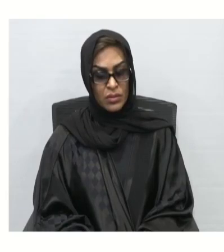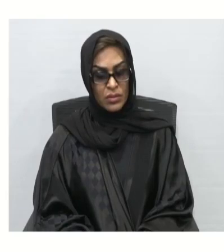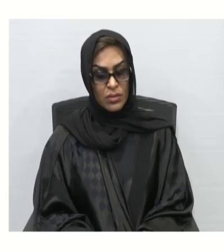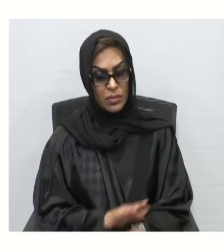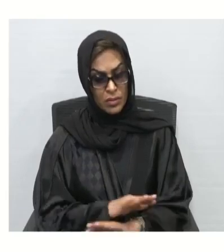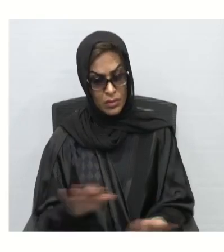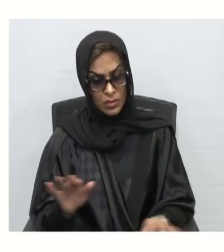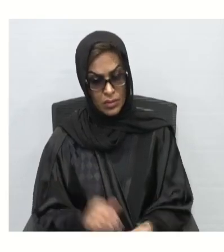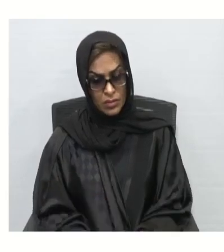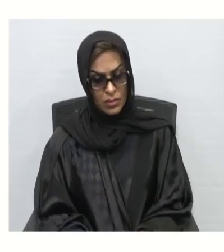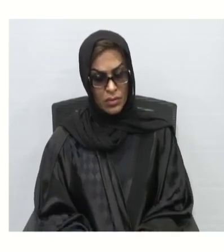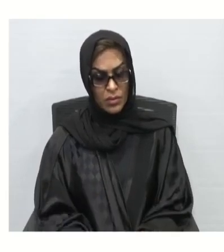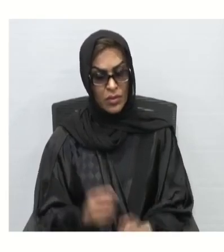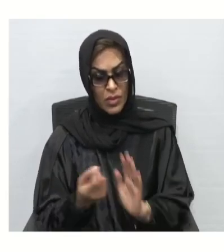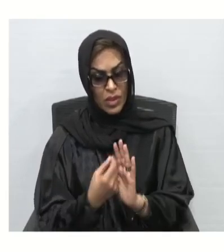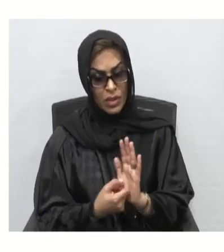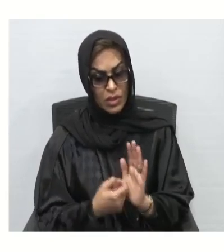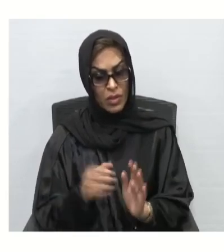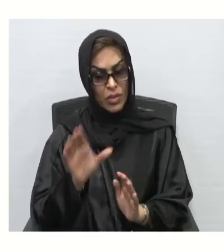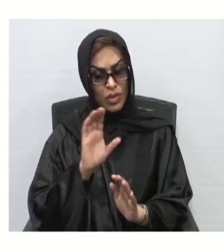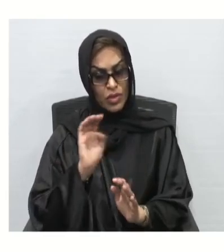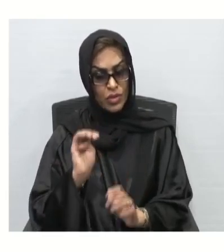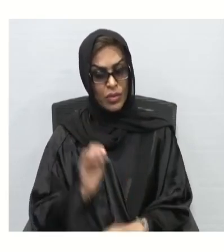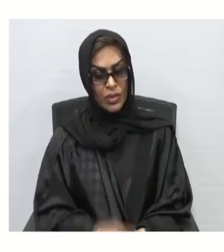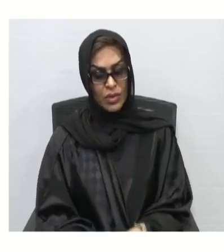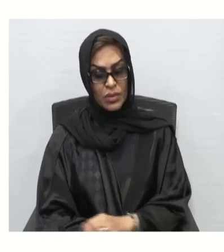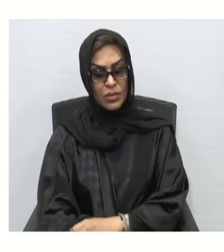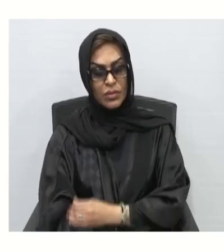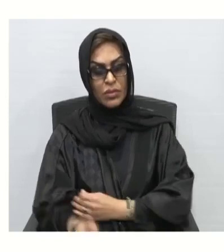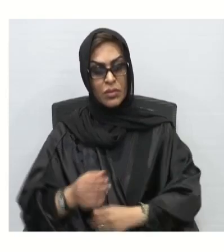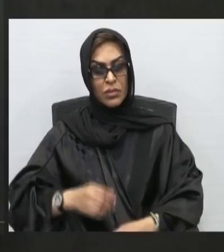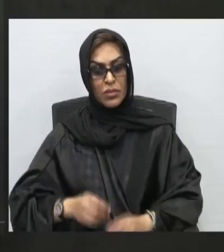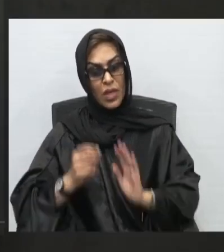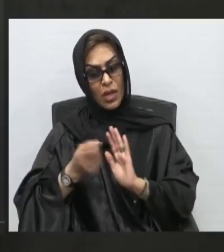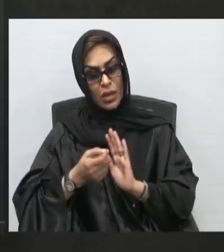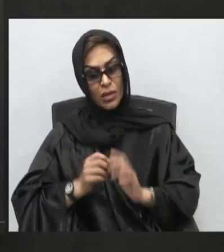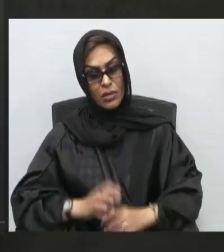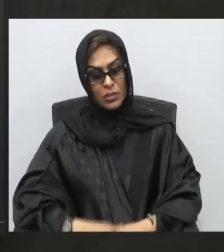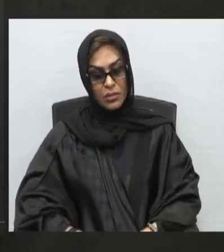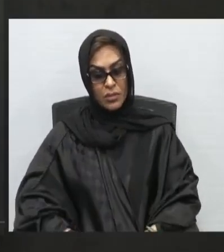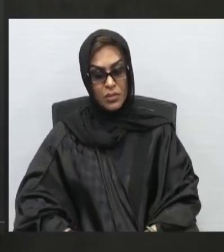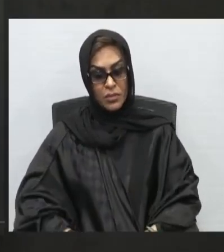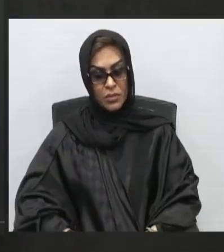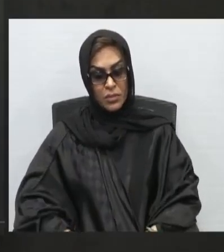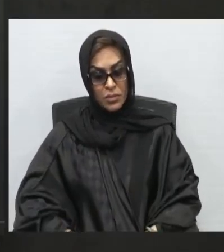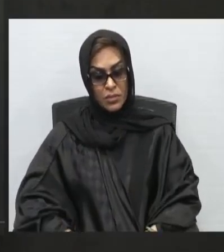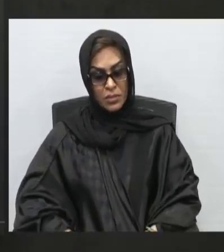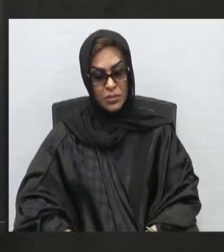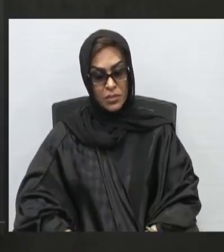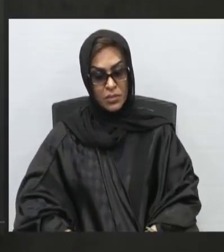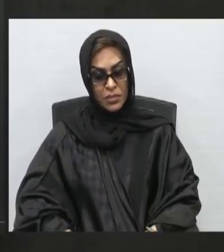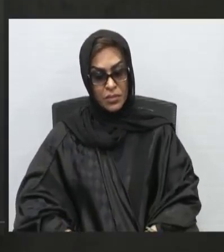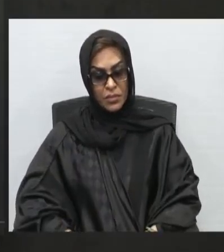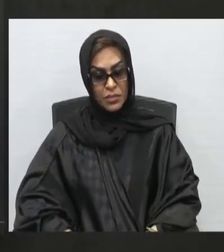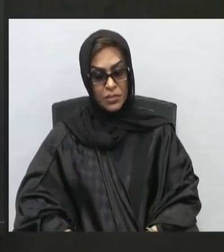انتهينا نقوم الان بتصحيح الاجابات اي نواحي ايجابيه سلبيه لديك قم بتدوينها سواء